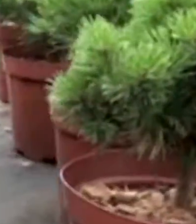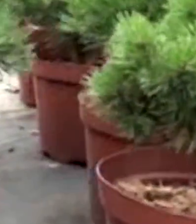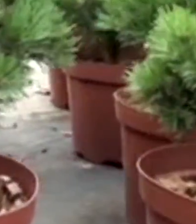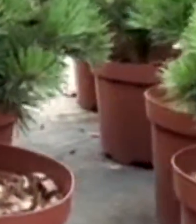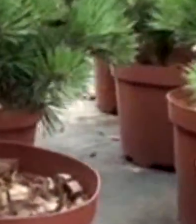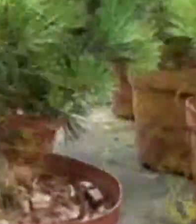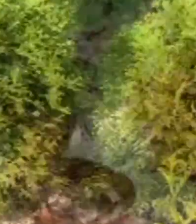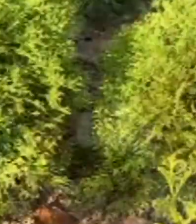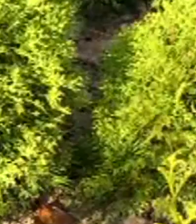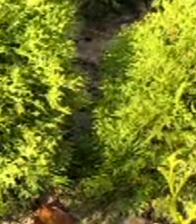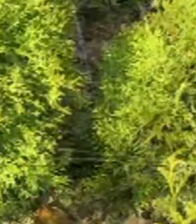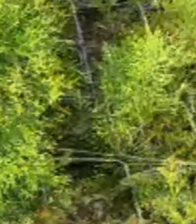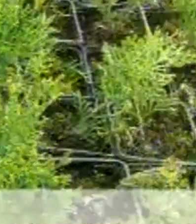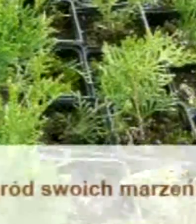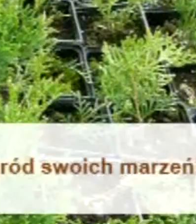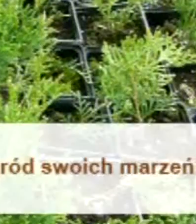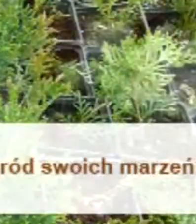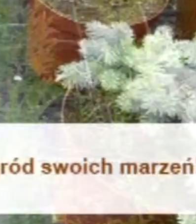marzeń i mieli doskonałe miejsce do wypoczynku.